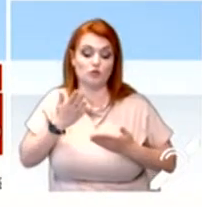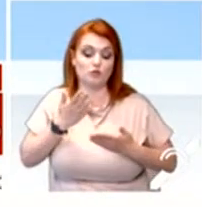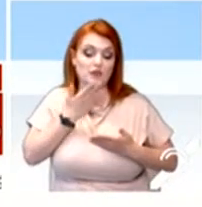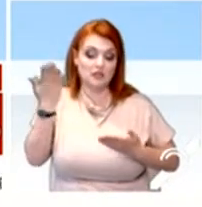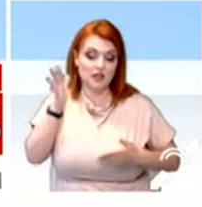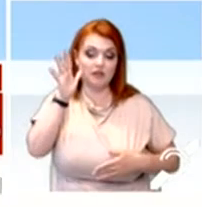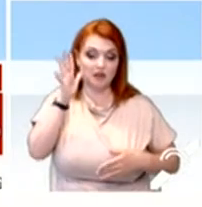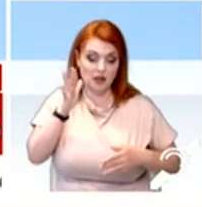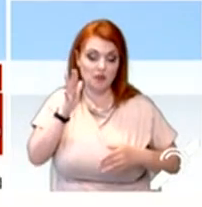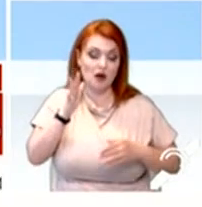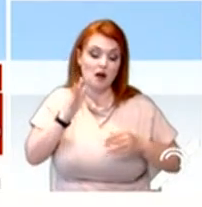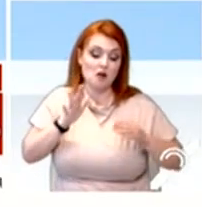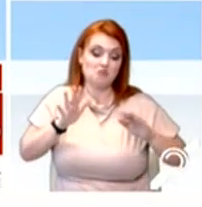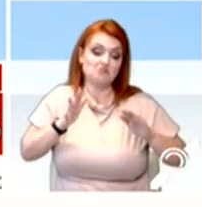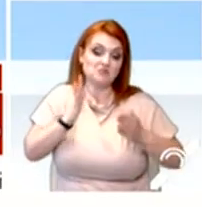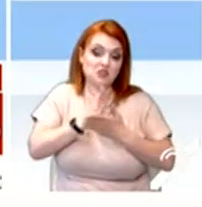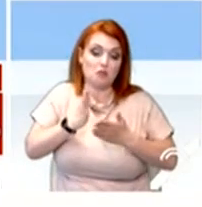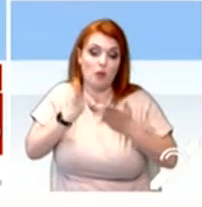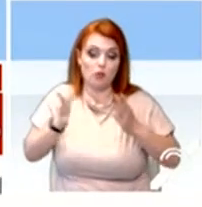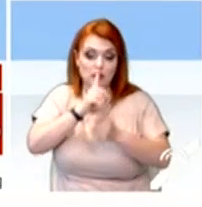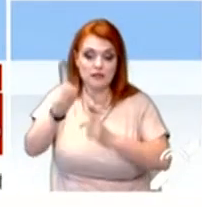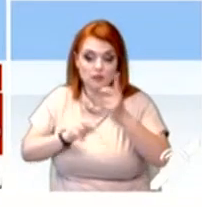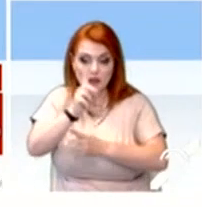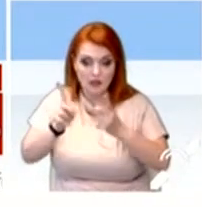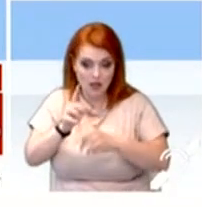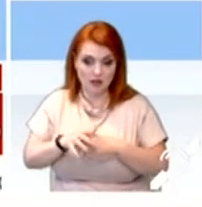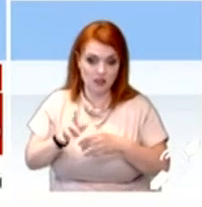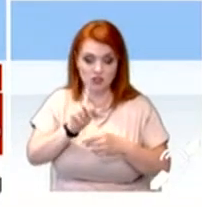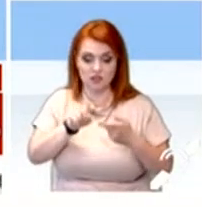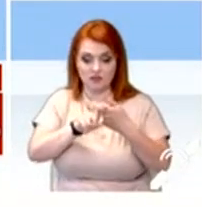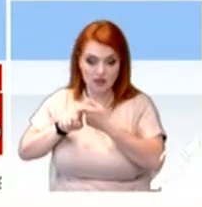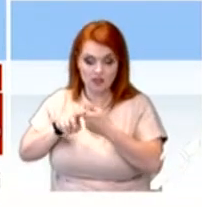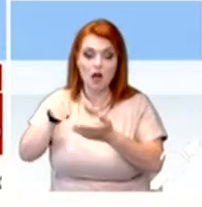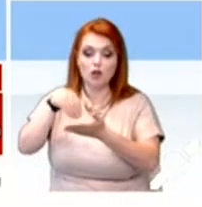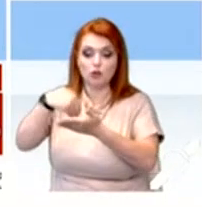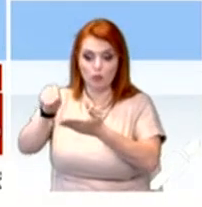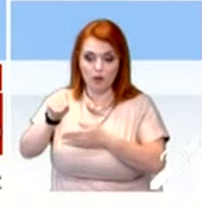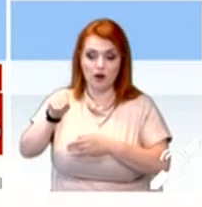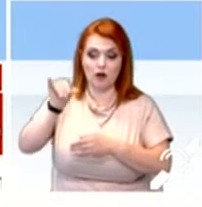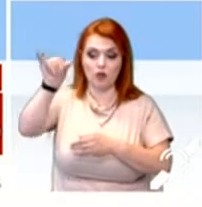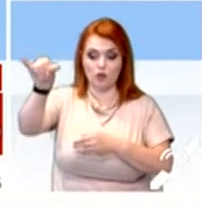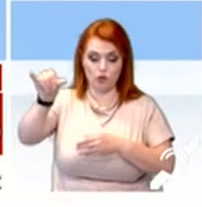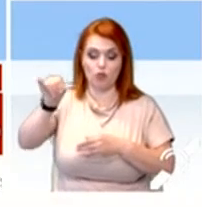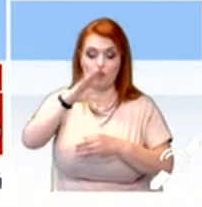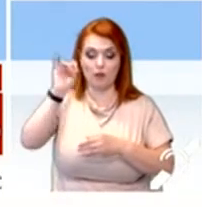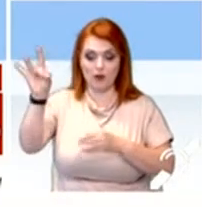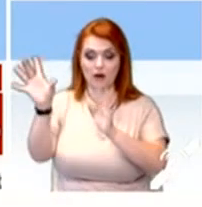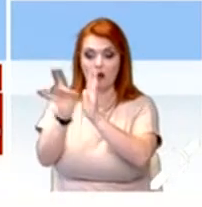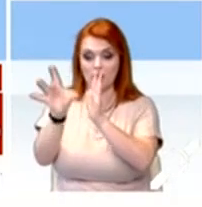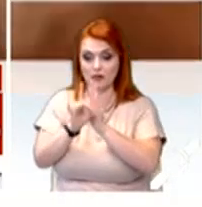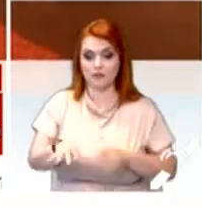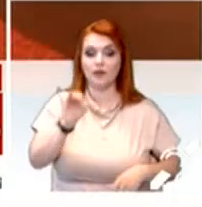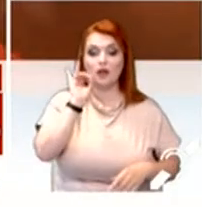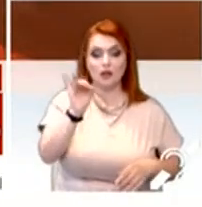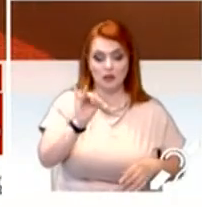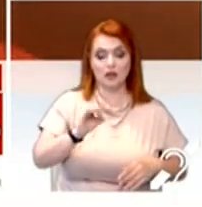electrică. În acest context, solicitarea Premier Energy va fi examinată în regim de urgență. Andrei a mai cerut și Feyenoord să